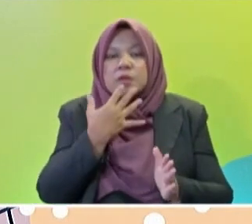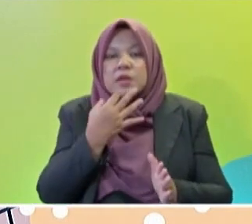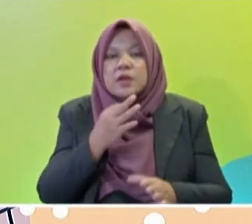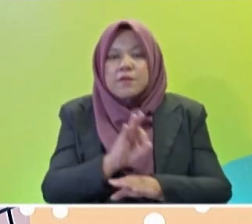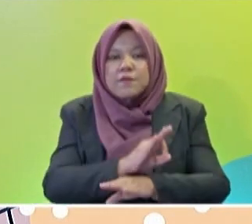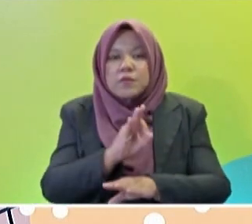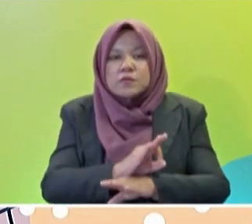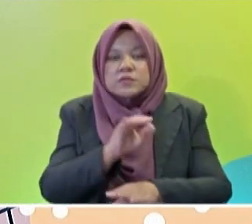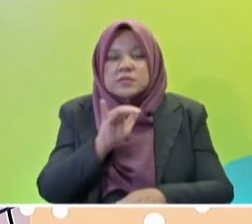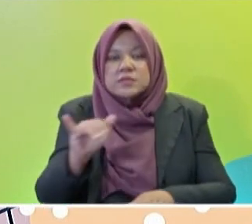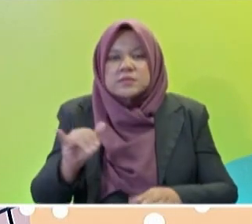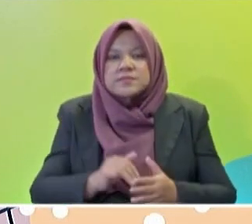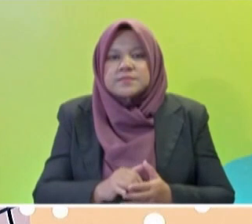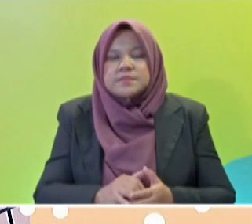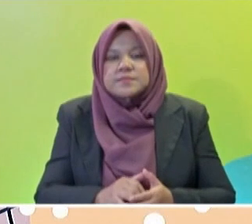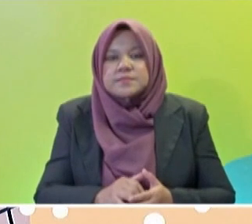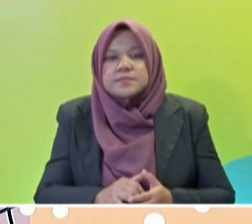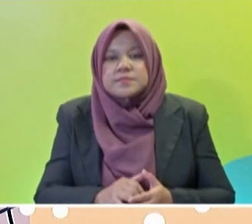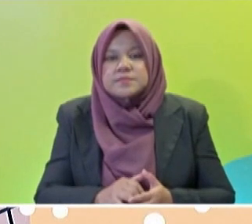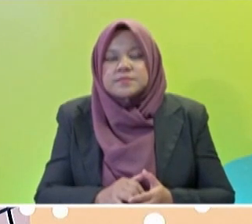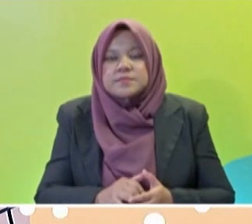EQ atau berwarna-warna